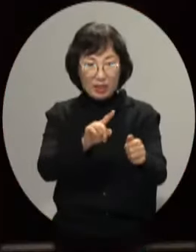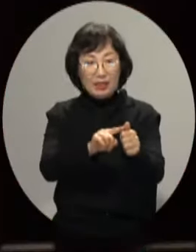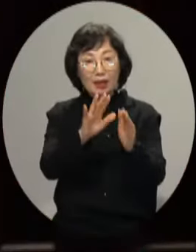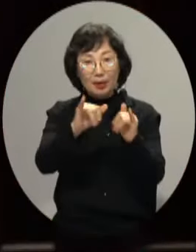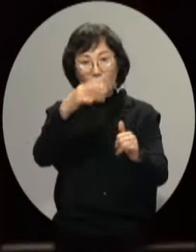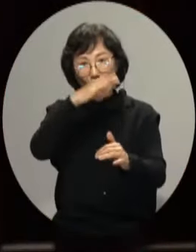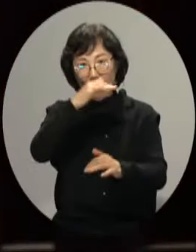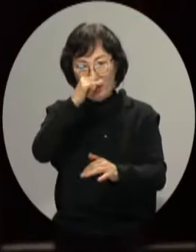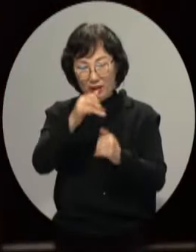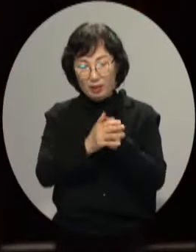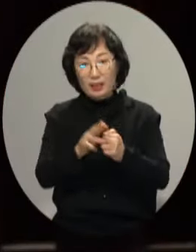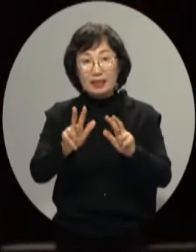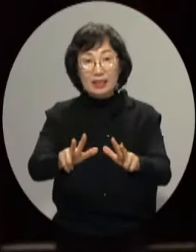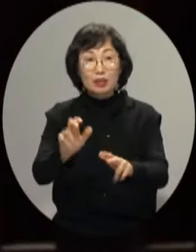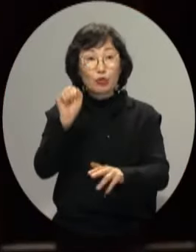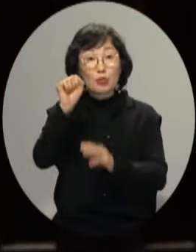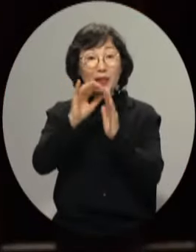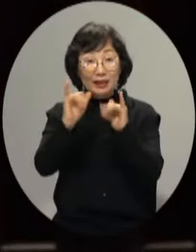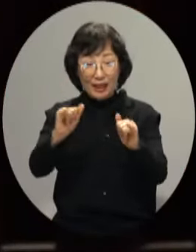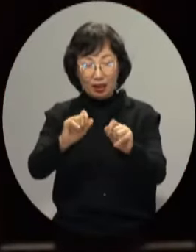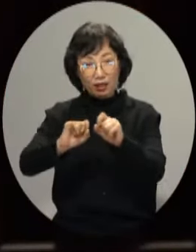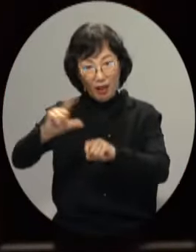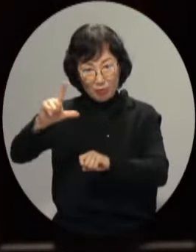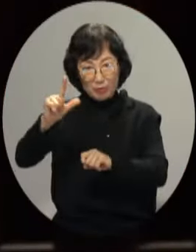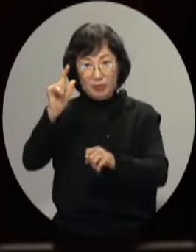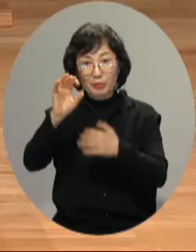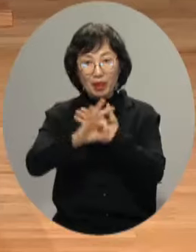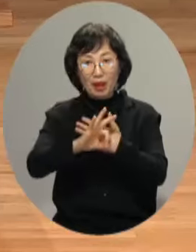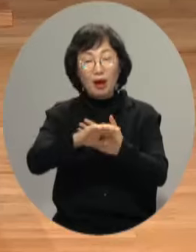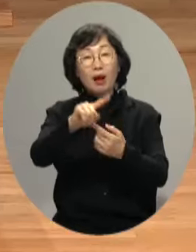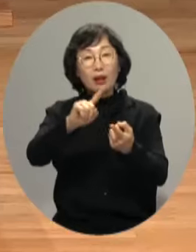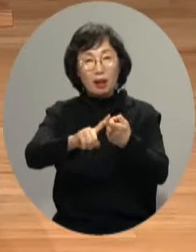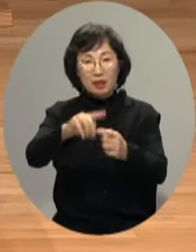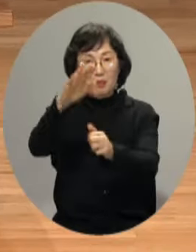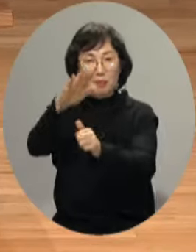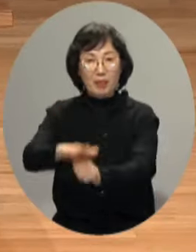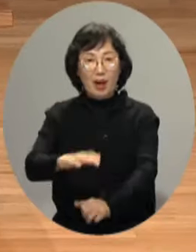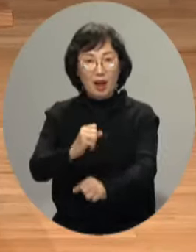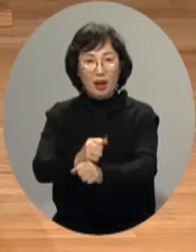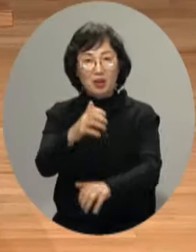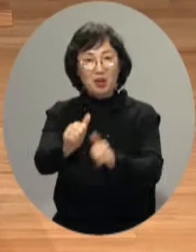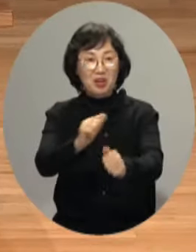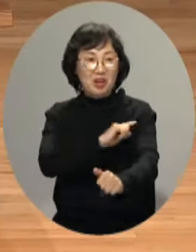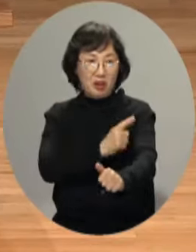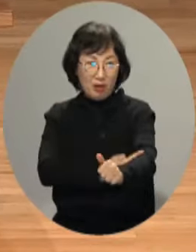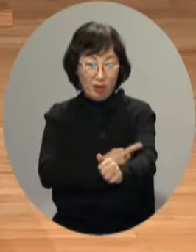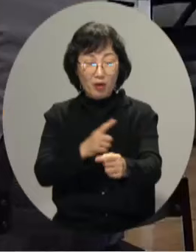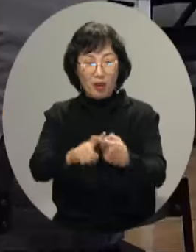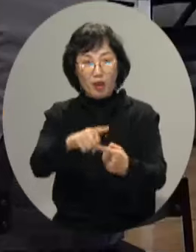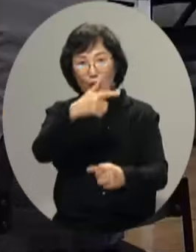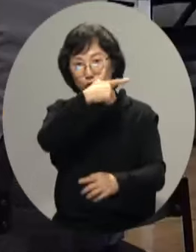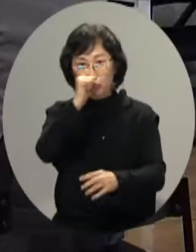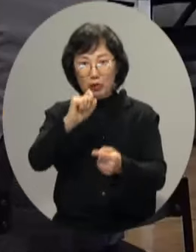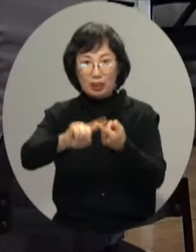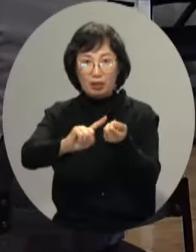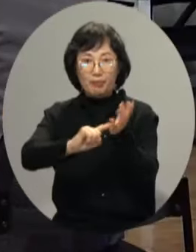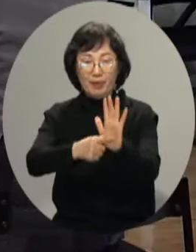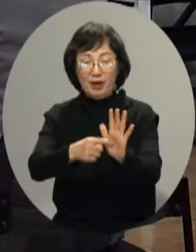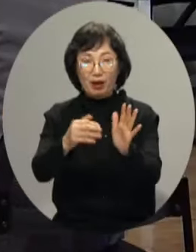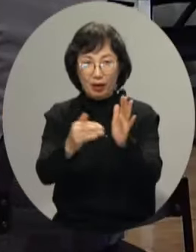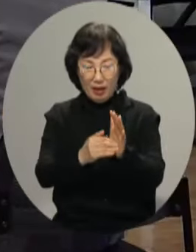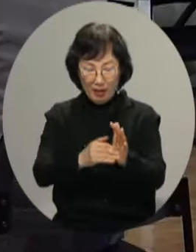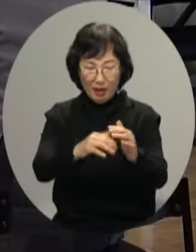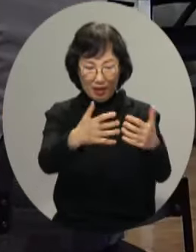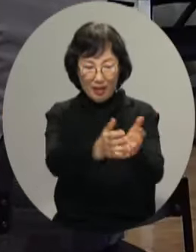유리했는데 상대 후보들은 과반 득표 저지에 실패하며 경쟁력 부족 문제를 드러냈습니다. 각 당의